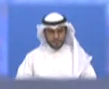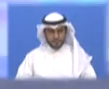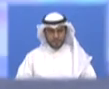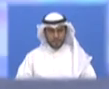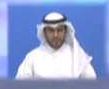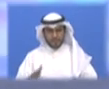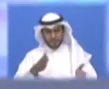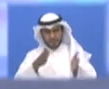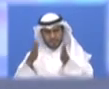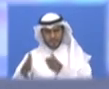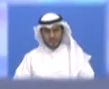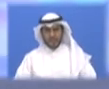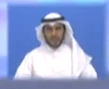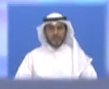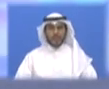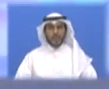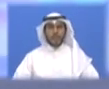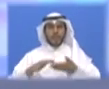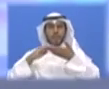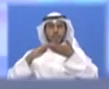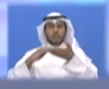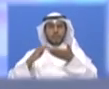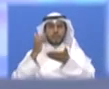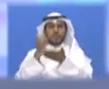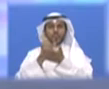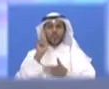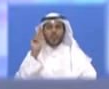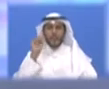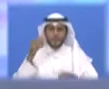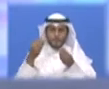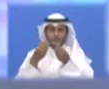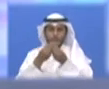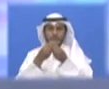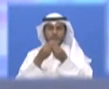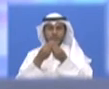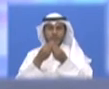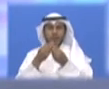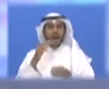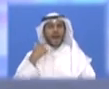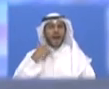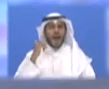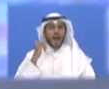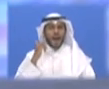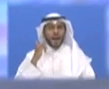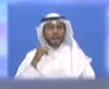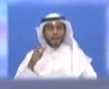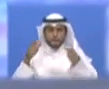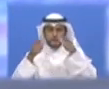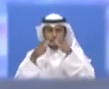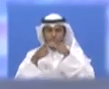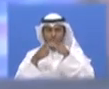وإلى موضوع آخر، أكدت مساعدة الأمين العام للأمم المتحدة ومديرة المكتب الإقليمي للدول العربية في برنامج الأمم